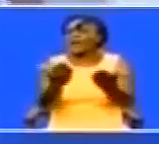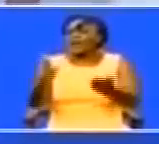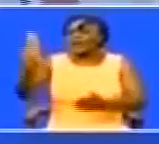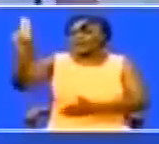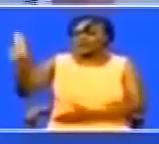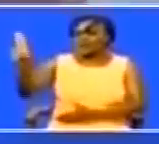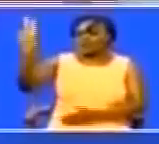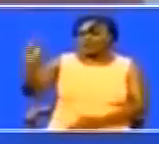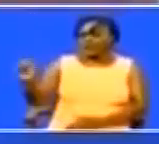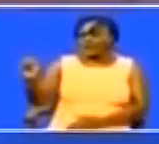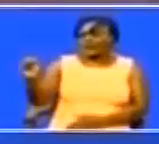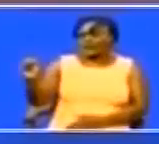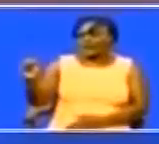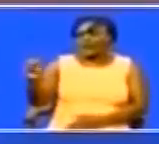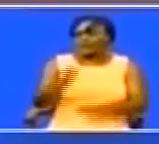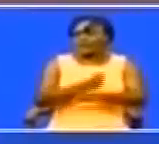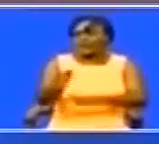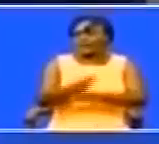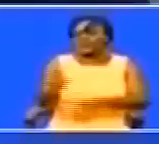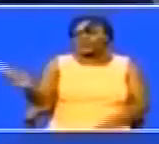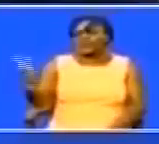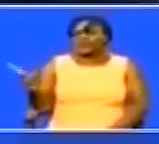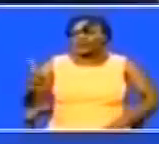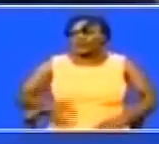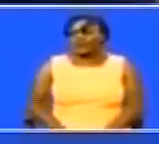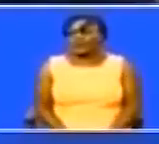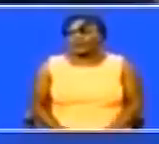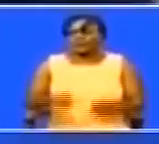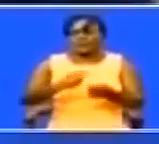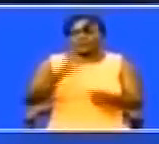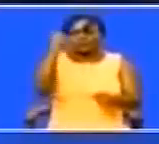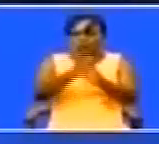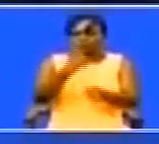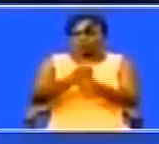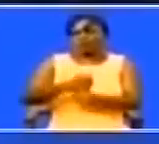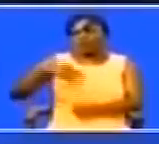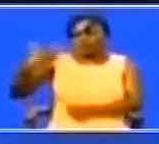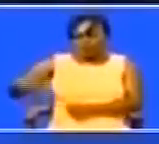Umoja wa Mataifa UN tawi la Nairobi. He has done it all